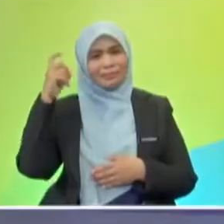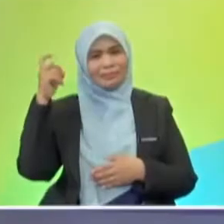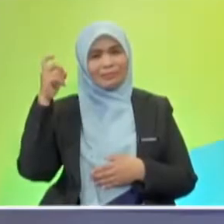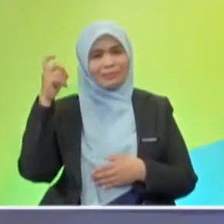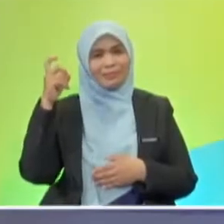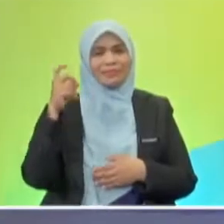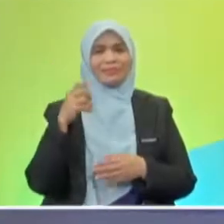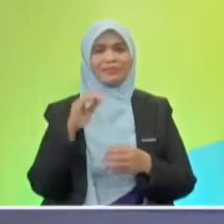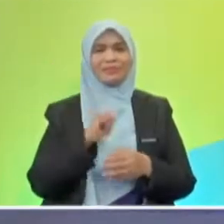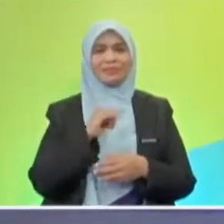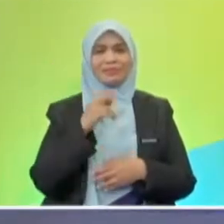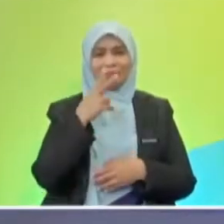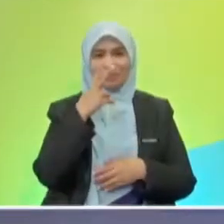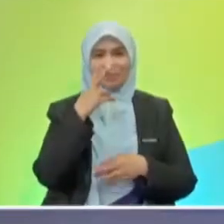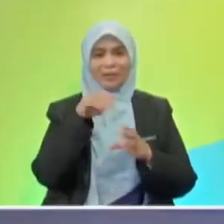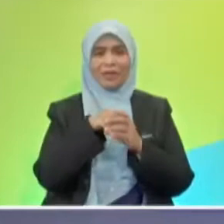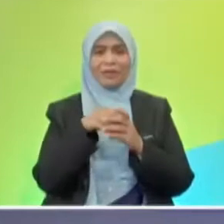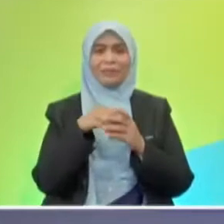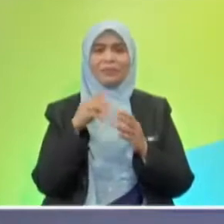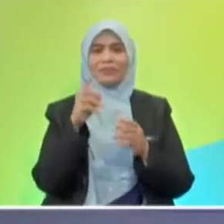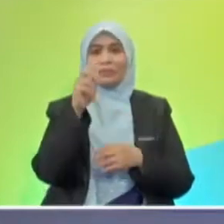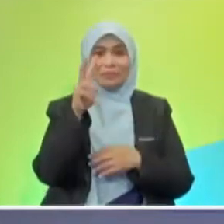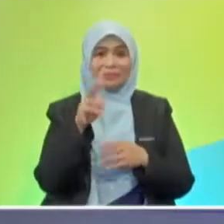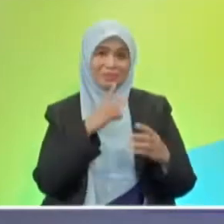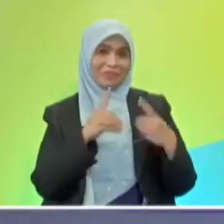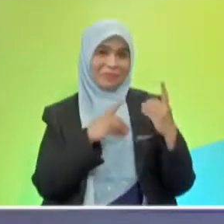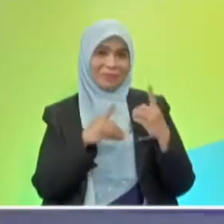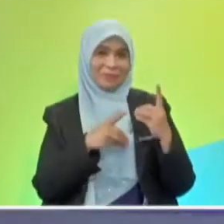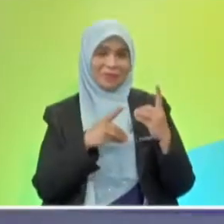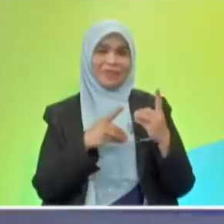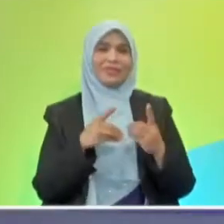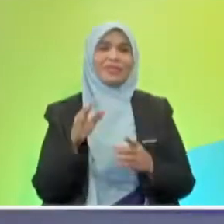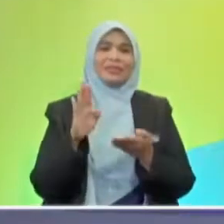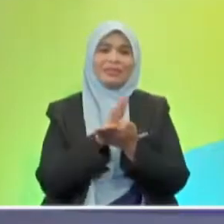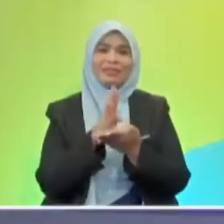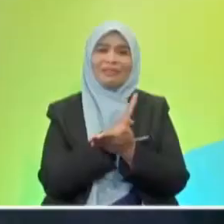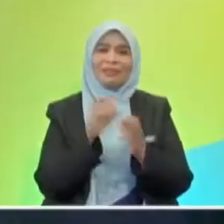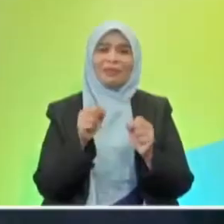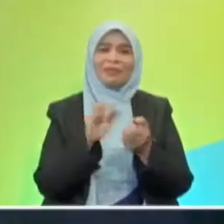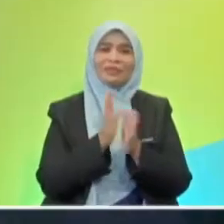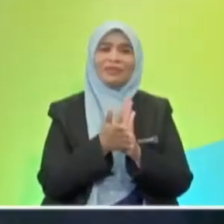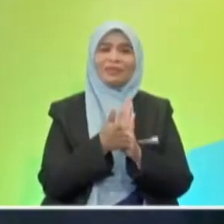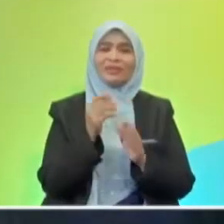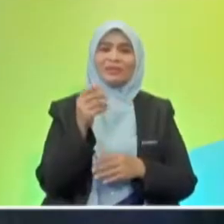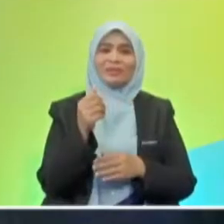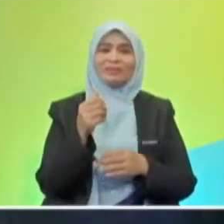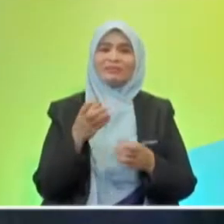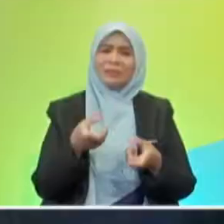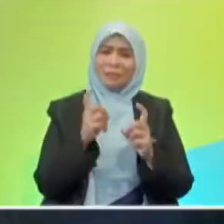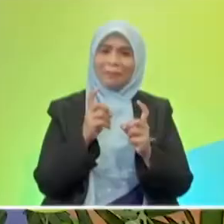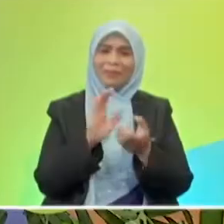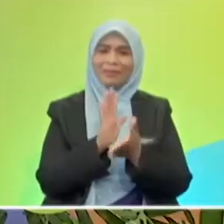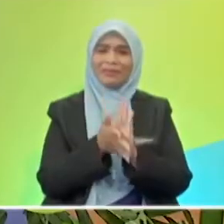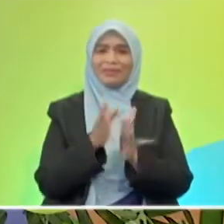situ tuh kalau kita takluk otak itu buat Ting Ting Ting tuh kertas untuk aja di duit udah Sekayu Oh